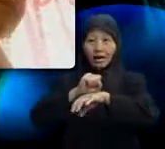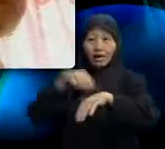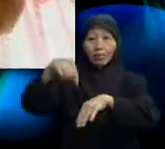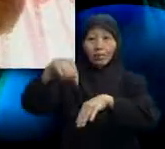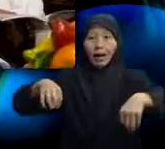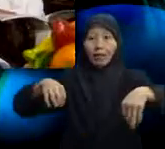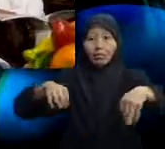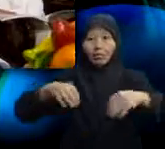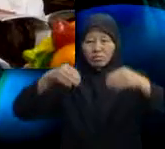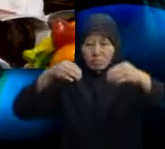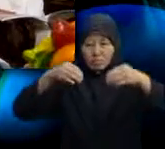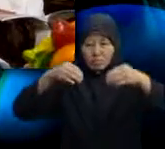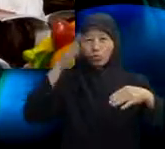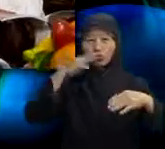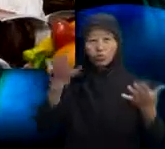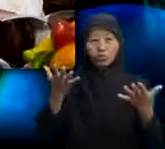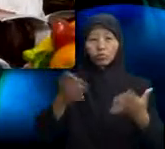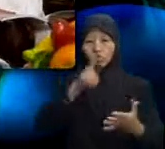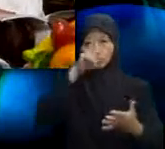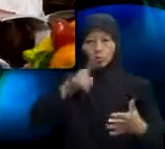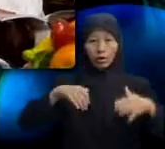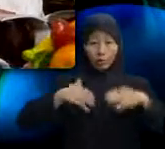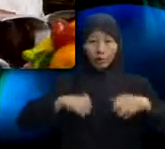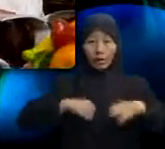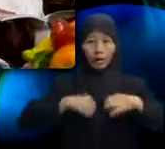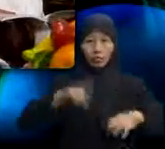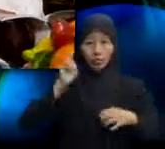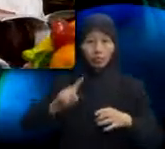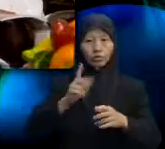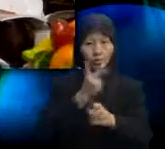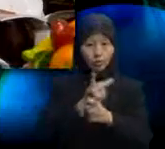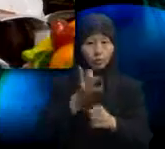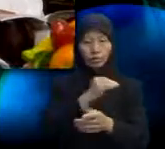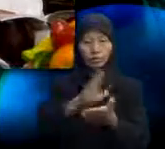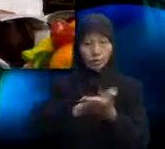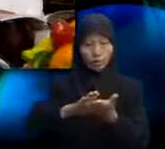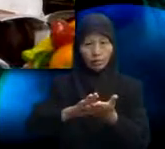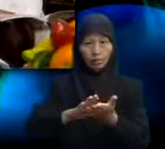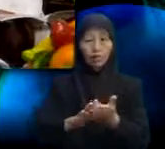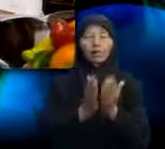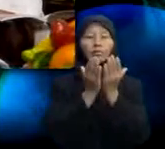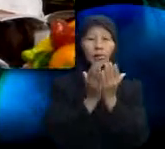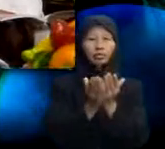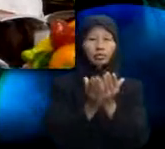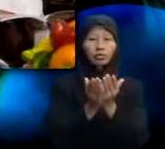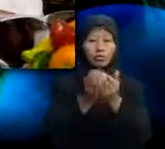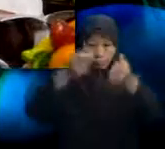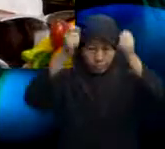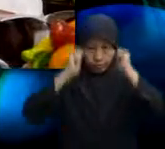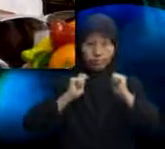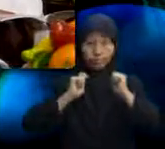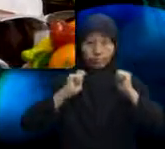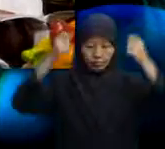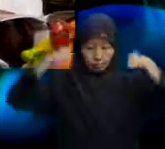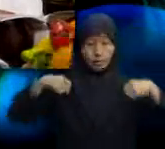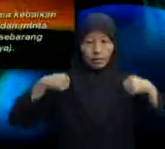serangga yang berbisa atau berbau busuk, dan pastikan pakaian kita betul dan kemas. Bacalah doa memakai pakaian